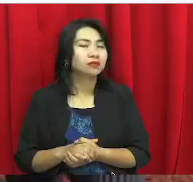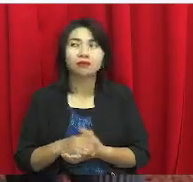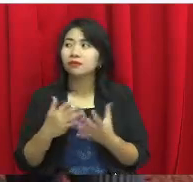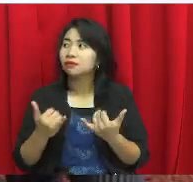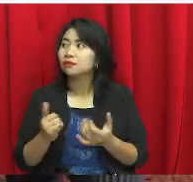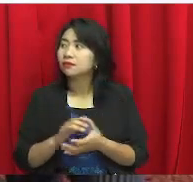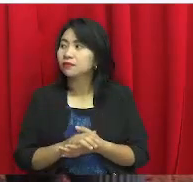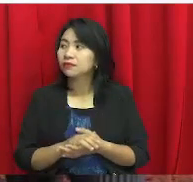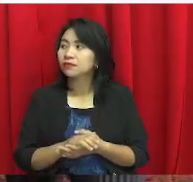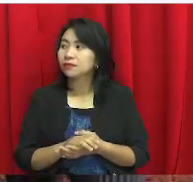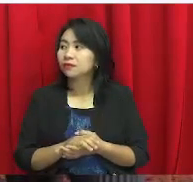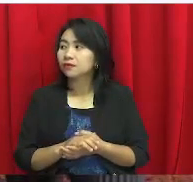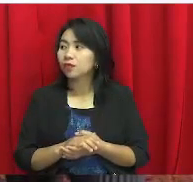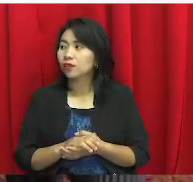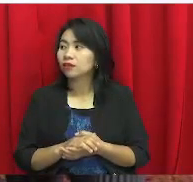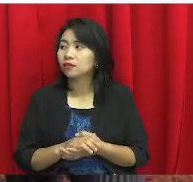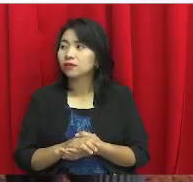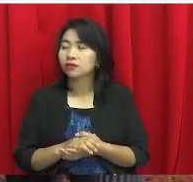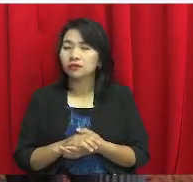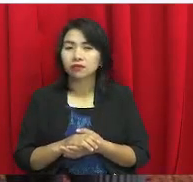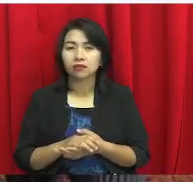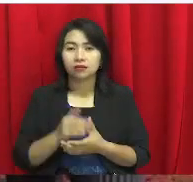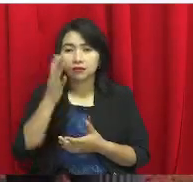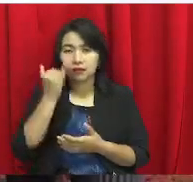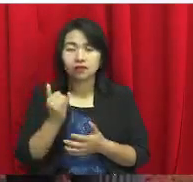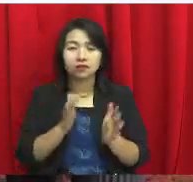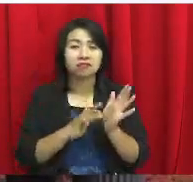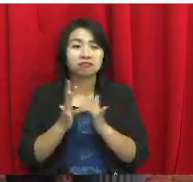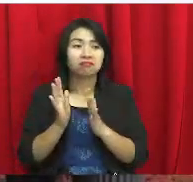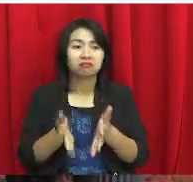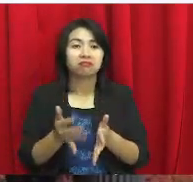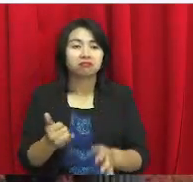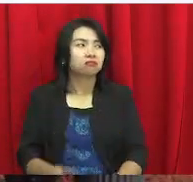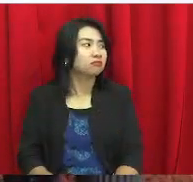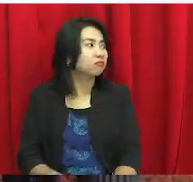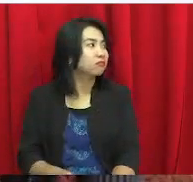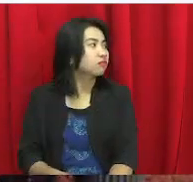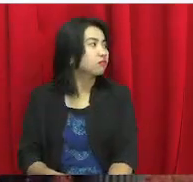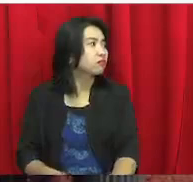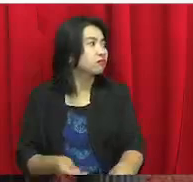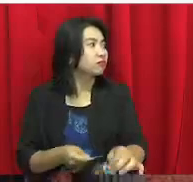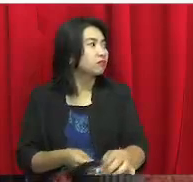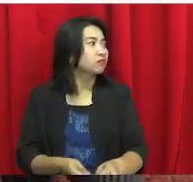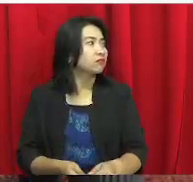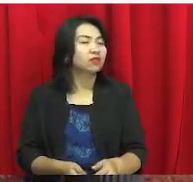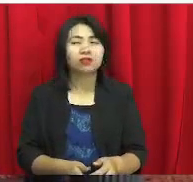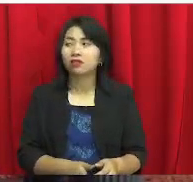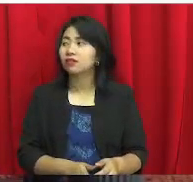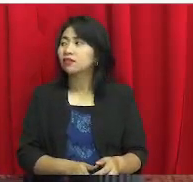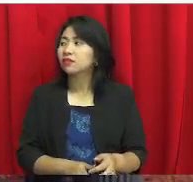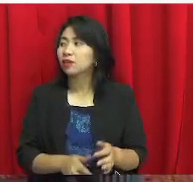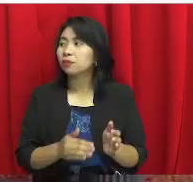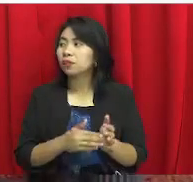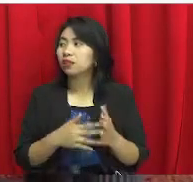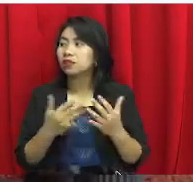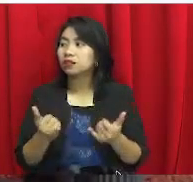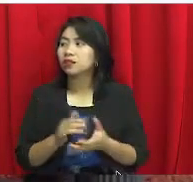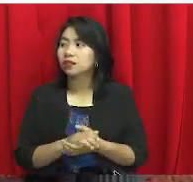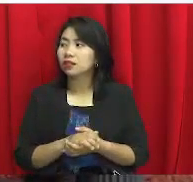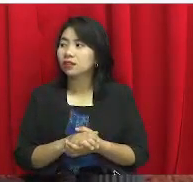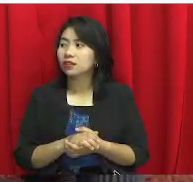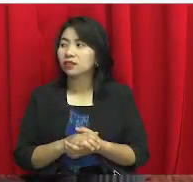ba't kaya ganito ang Christianity to? Pares naman kami nagpapakilala ang Kristiyano, ba't kaya ganito siya, ganito? Anong meron sa kanya? And